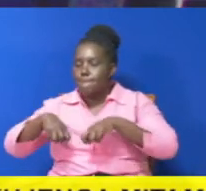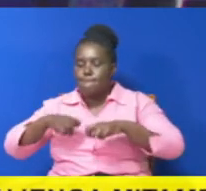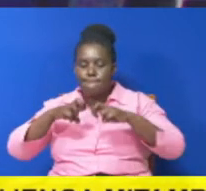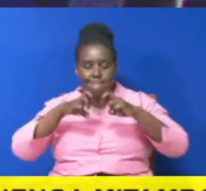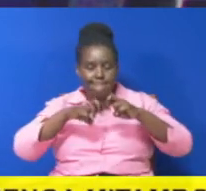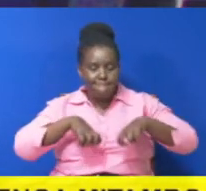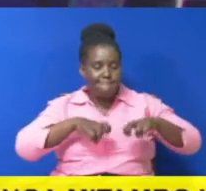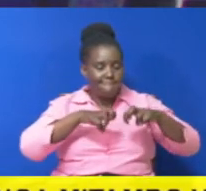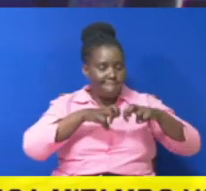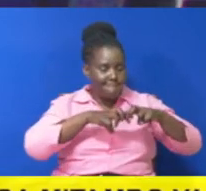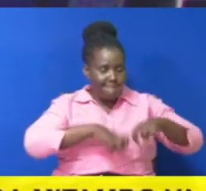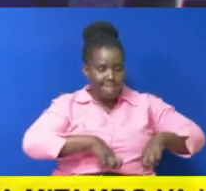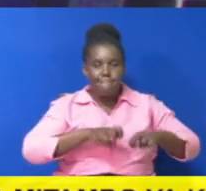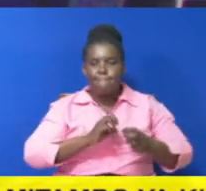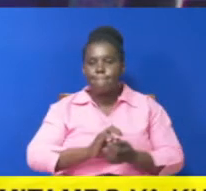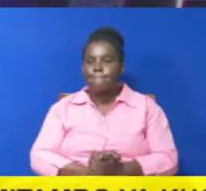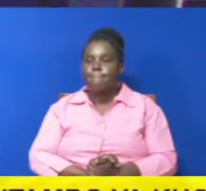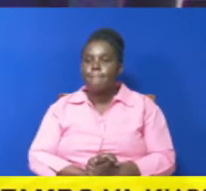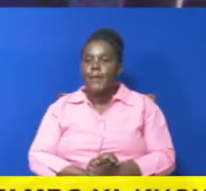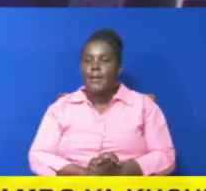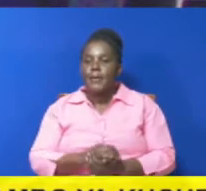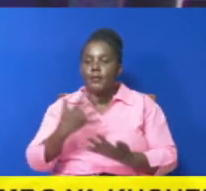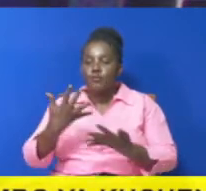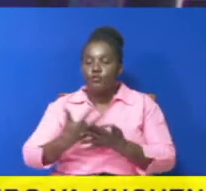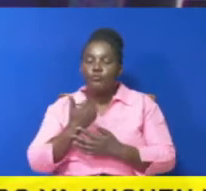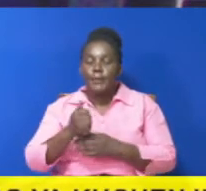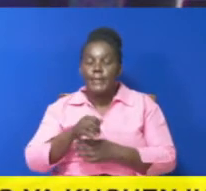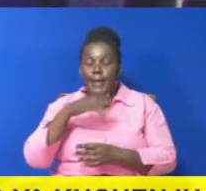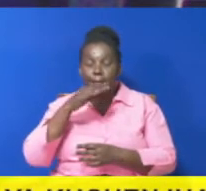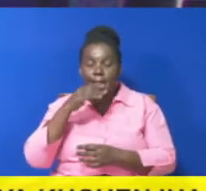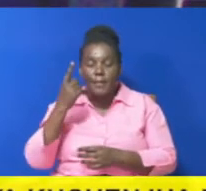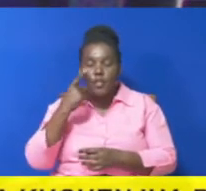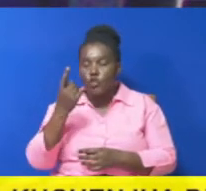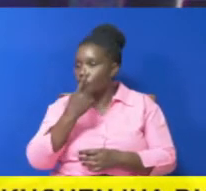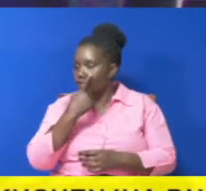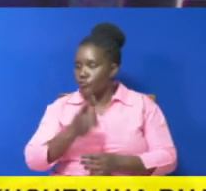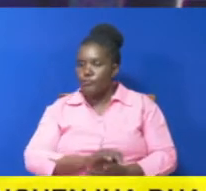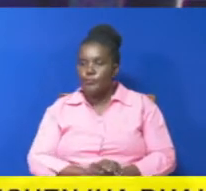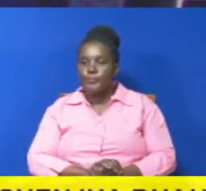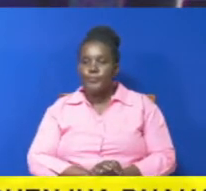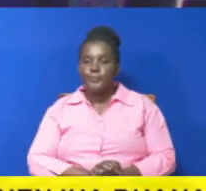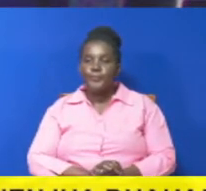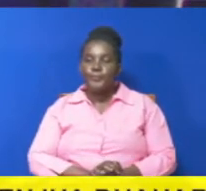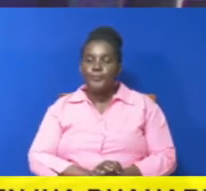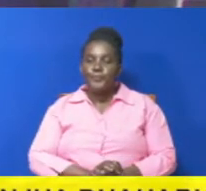au kuwekeana visasi. Twende tukaliangalie hili, baadaye tutarudi.